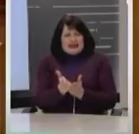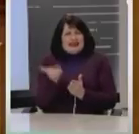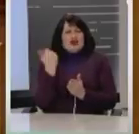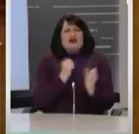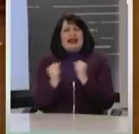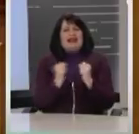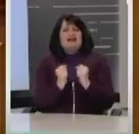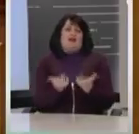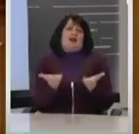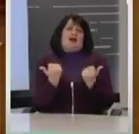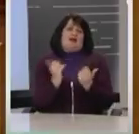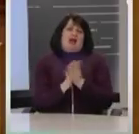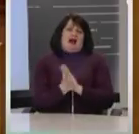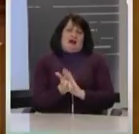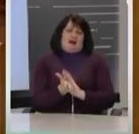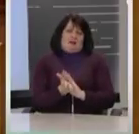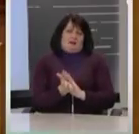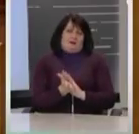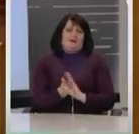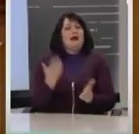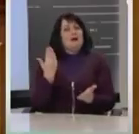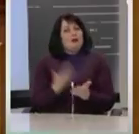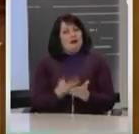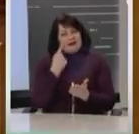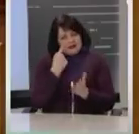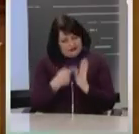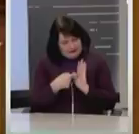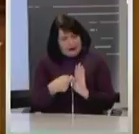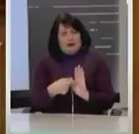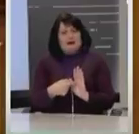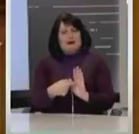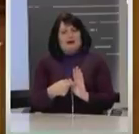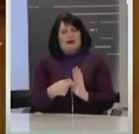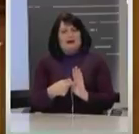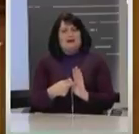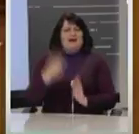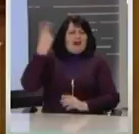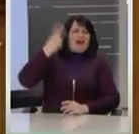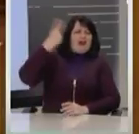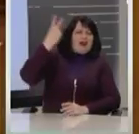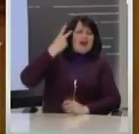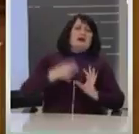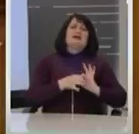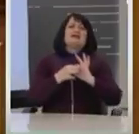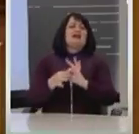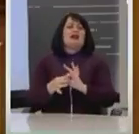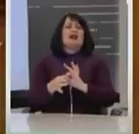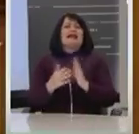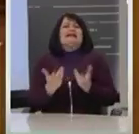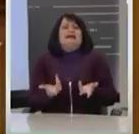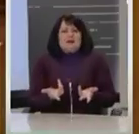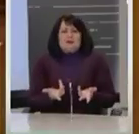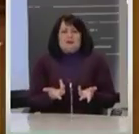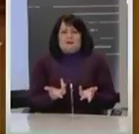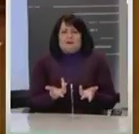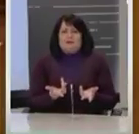κρίσης και αποδεικνύει αυτό για το οποίο διαρκώς μας κατηγορείται. Δηλαδή για